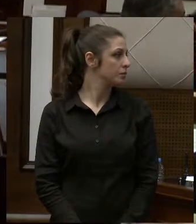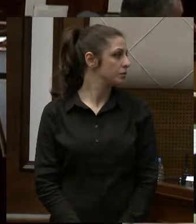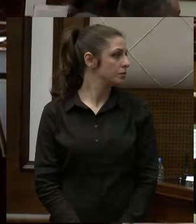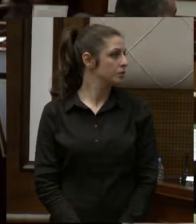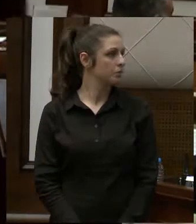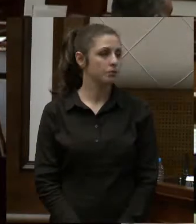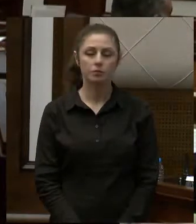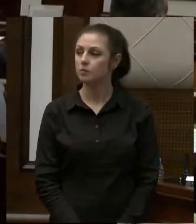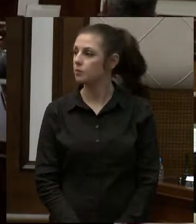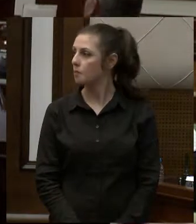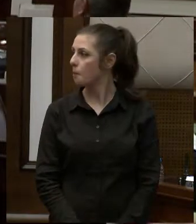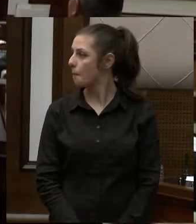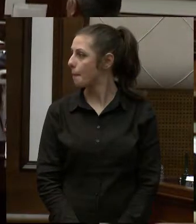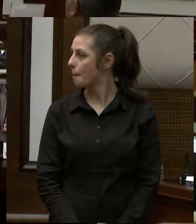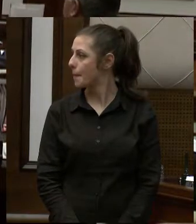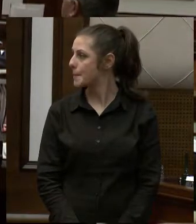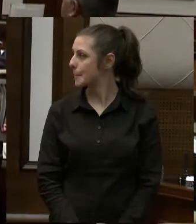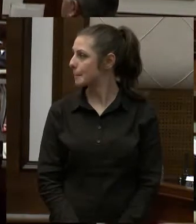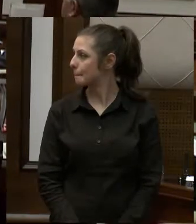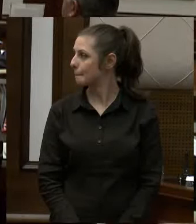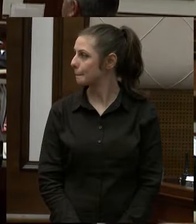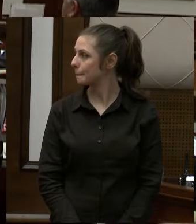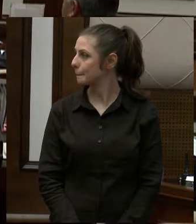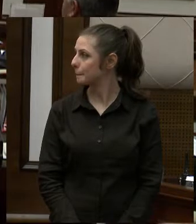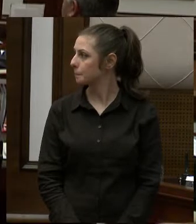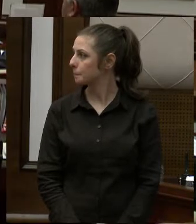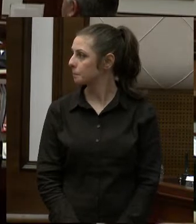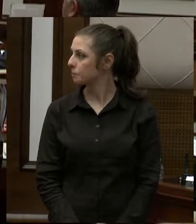Basketbol koç. Çok heyecanlıydın koç.